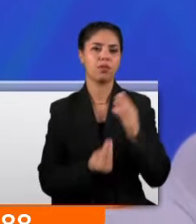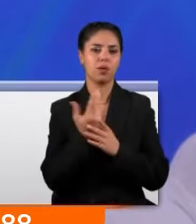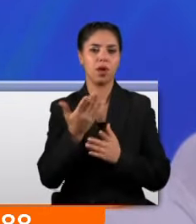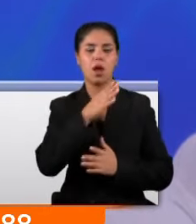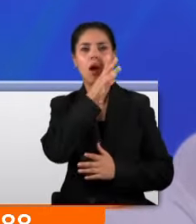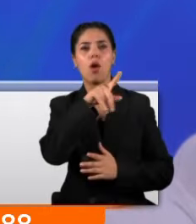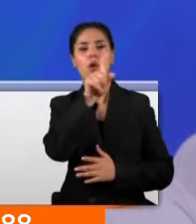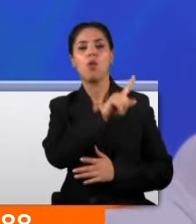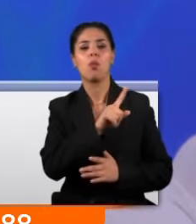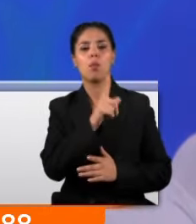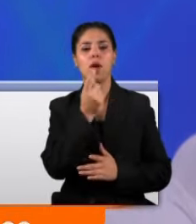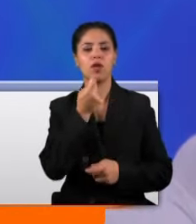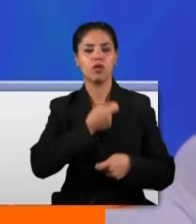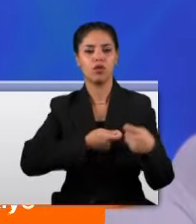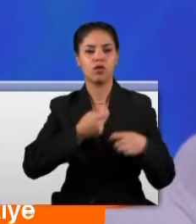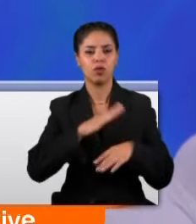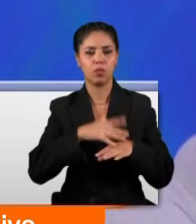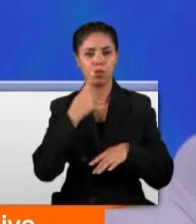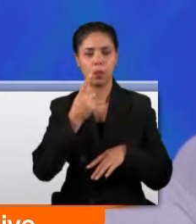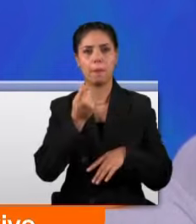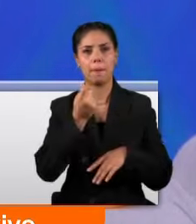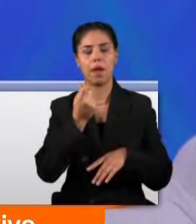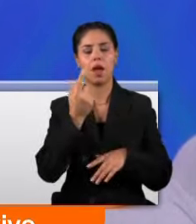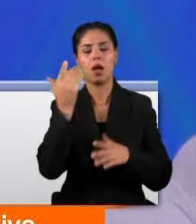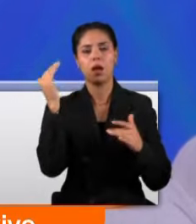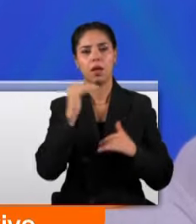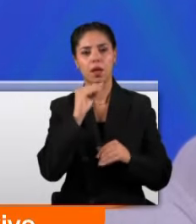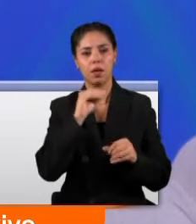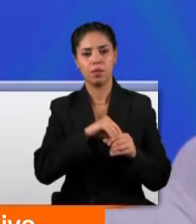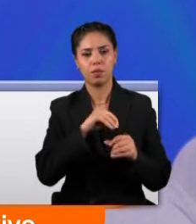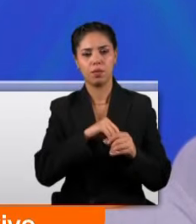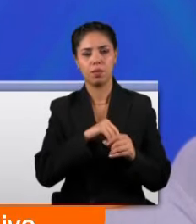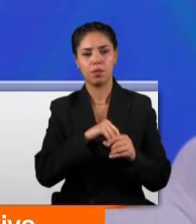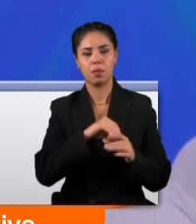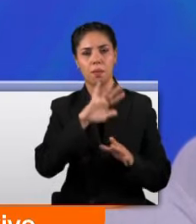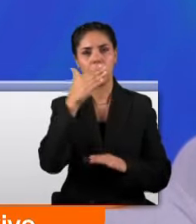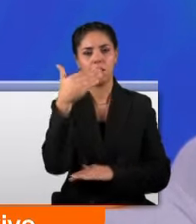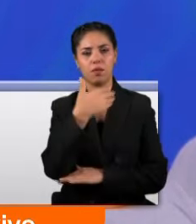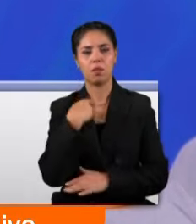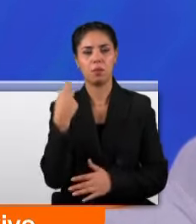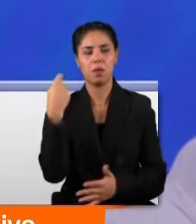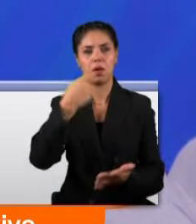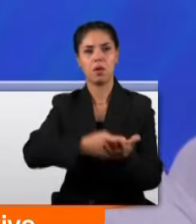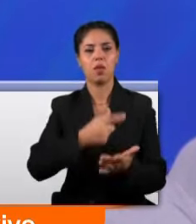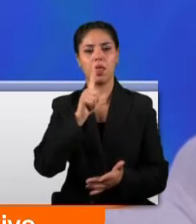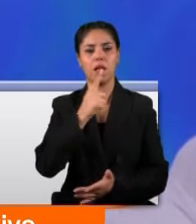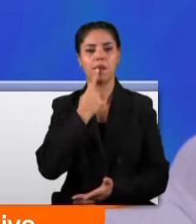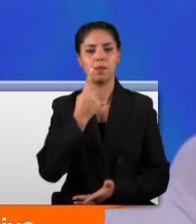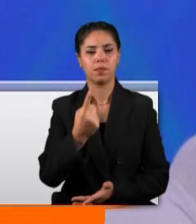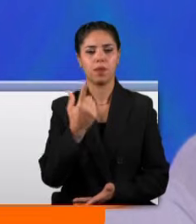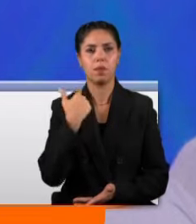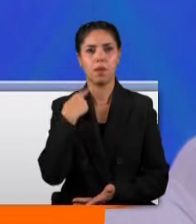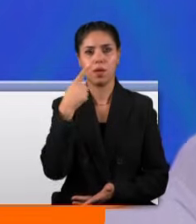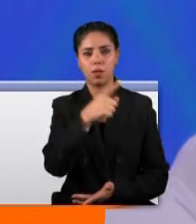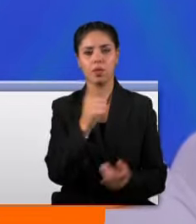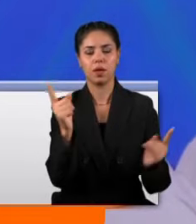yaptığını ve paraları olduğunu söyledi. Ve bu paraları getirebilmek adına da aracı bir şirkete para yatırması gerektiğini söyledi. Ve ben de